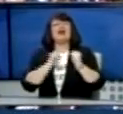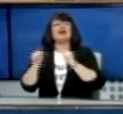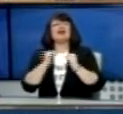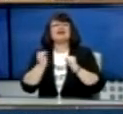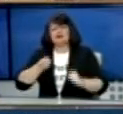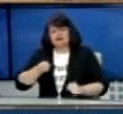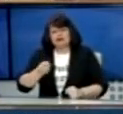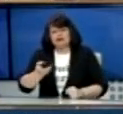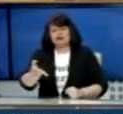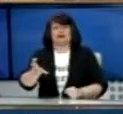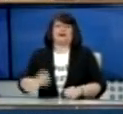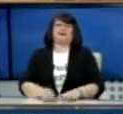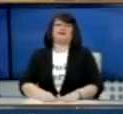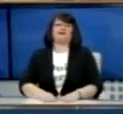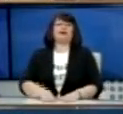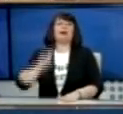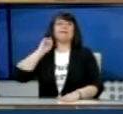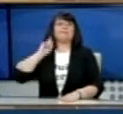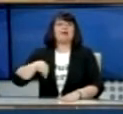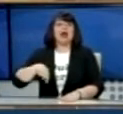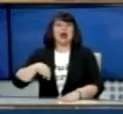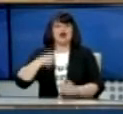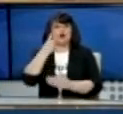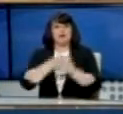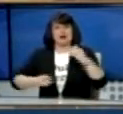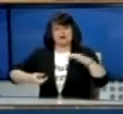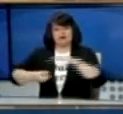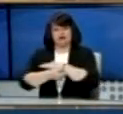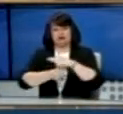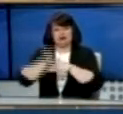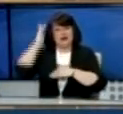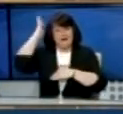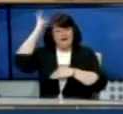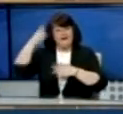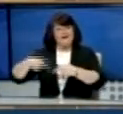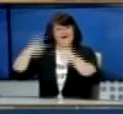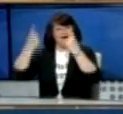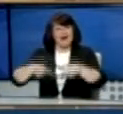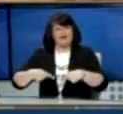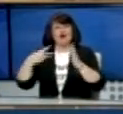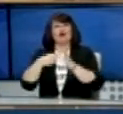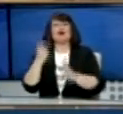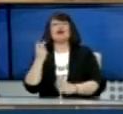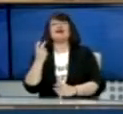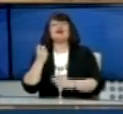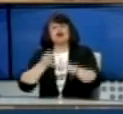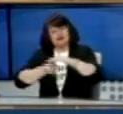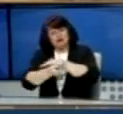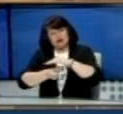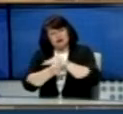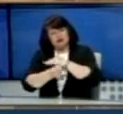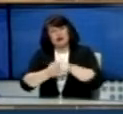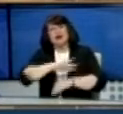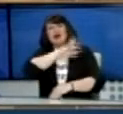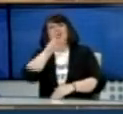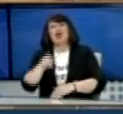πάρα πολύ αύξηση στην Αλεξανδρούπολη και στην Ξάνθη. Θέλω να ρωτήσω ποιος είναι ο σχεδιασμός επίσης και για αυτό το κομμάτι.